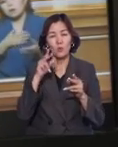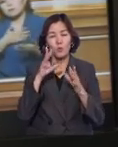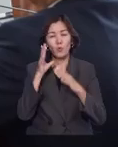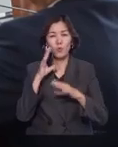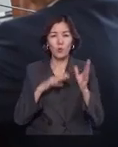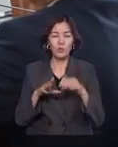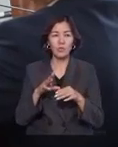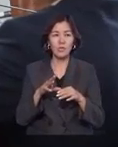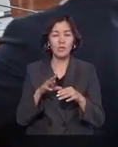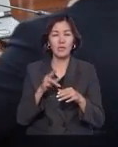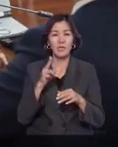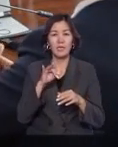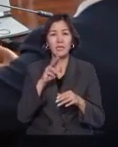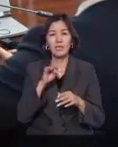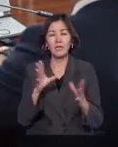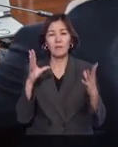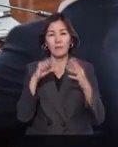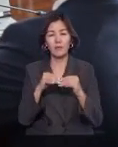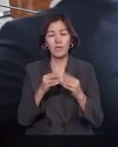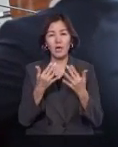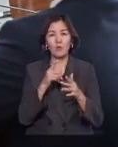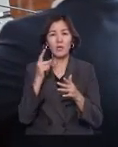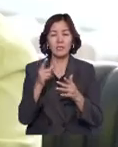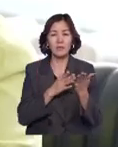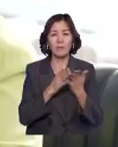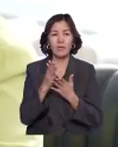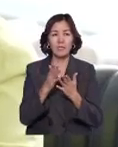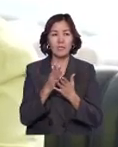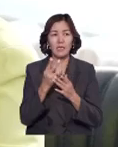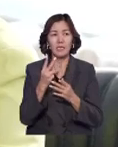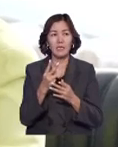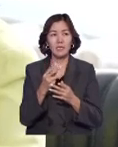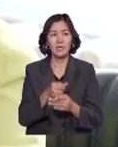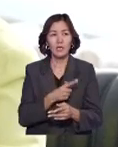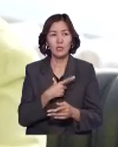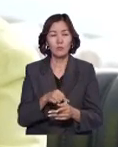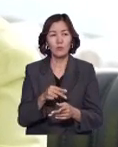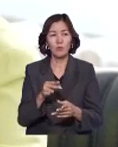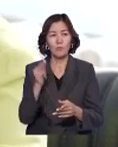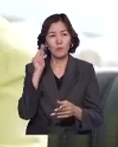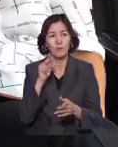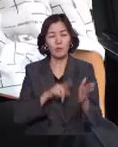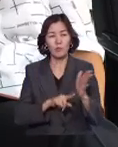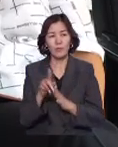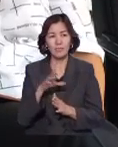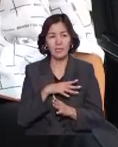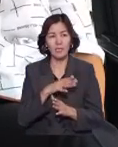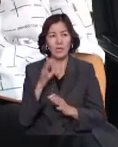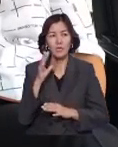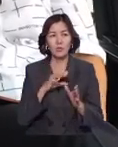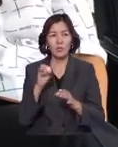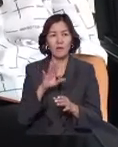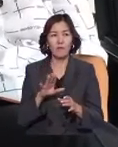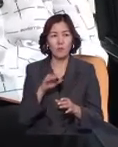Марке политехникалық университетімен бірлесіп, ауыл шаруашылығы бағытында қос дипломды білім беру бағдарламасын қолға алған. Студенттер